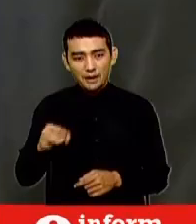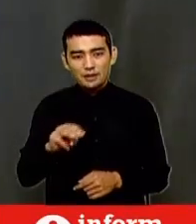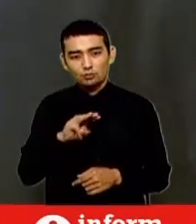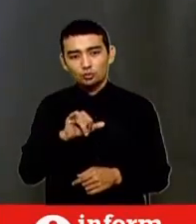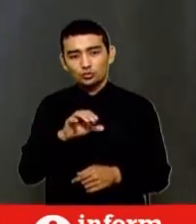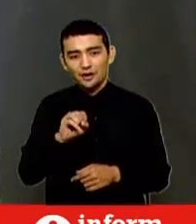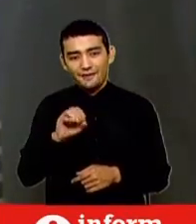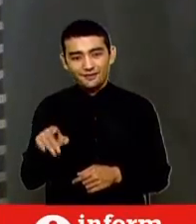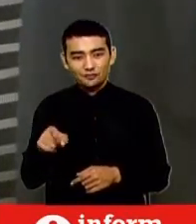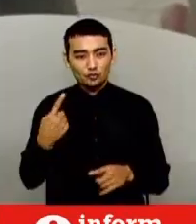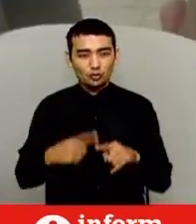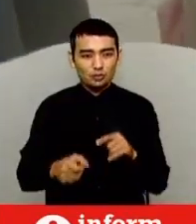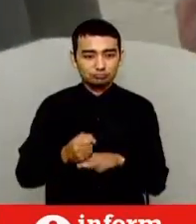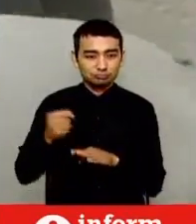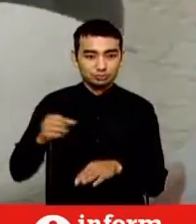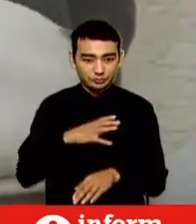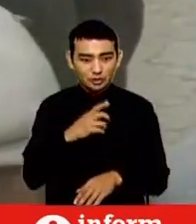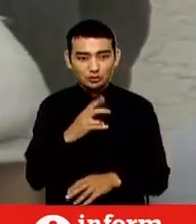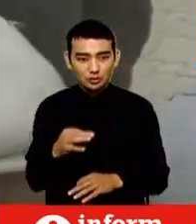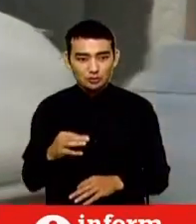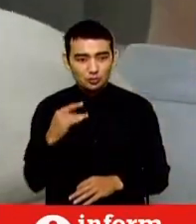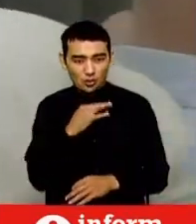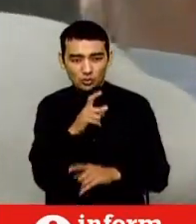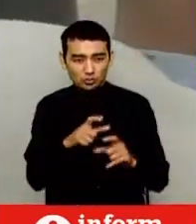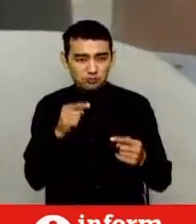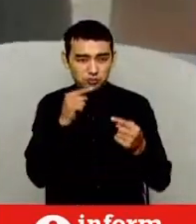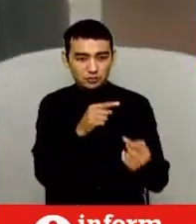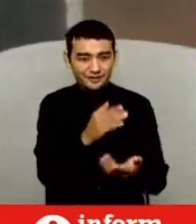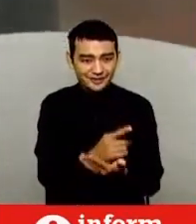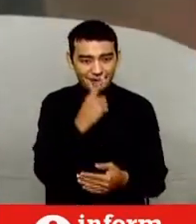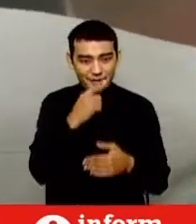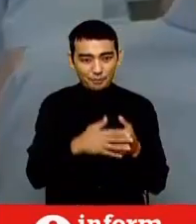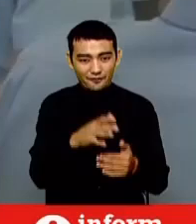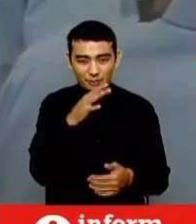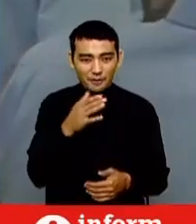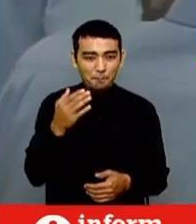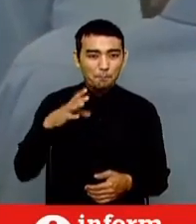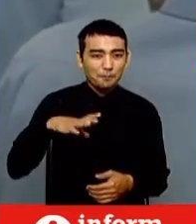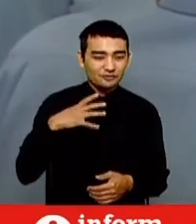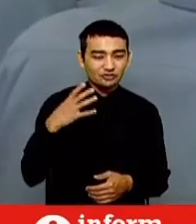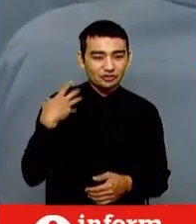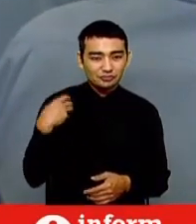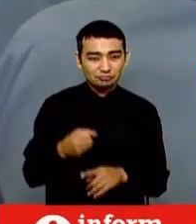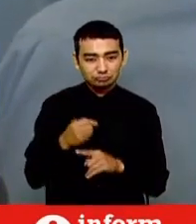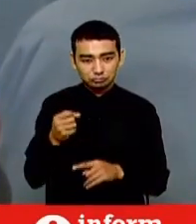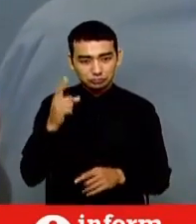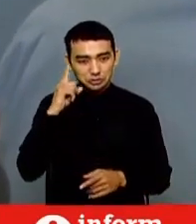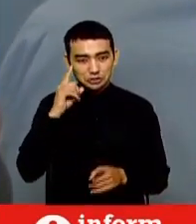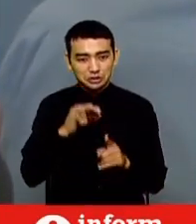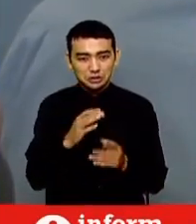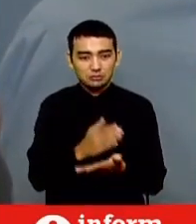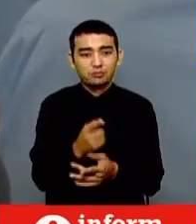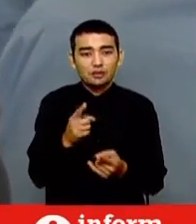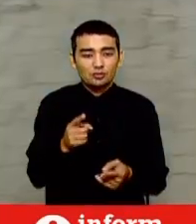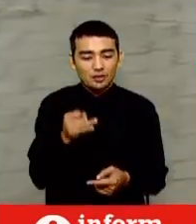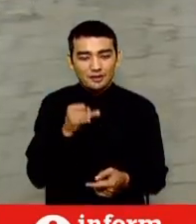қызметке ауыстырған. Алайда бұл азамат қаншама адам қарсы болса да, жақын арада мекемедегі бұрынғы лауазымына қайта келуге ниетті дейді.